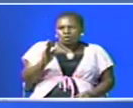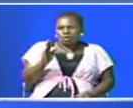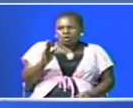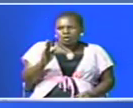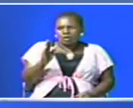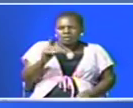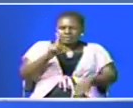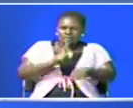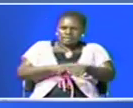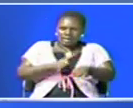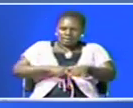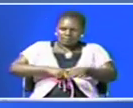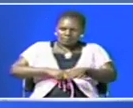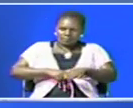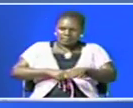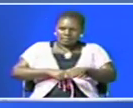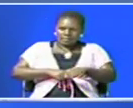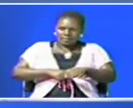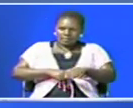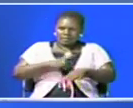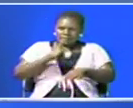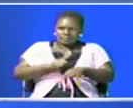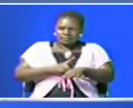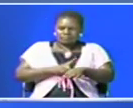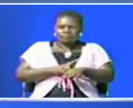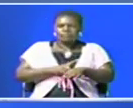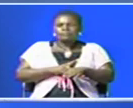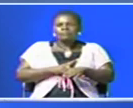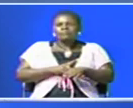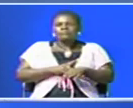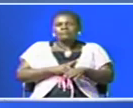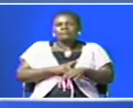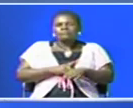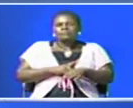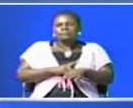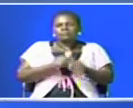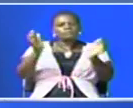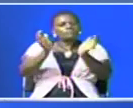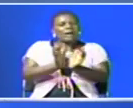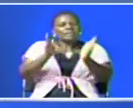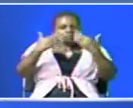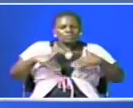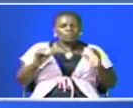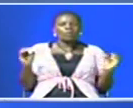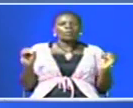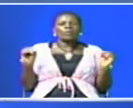lakini alipojichagulia si mahali pema, mahali alipojichagulia. Tusio watu wa kuhukumu, Mwenyezi Mungu ndiye anayehukumu.